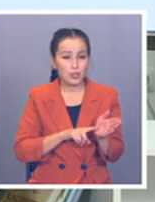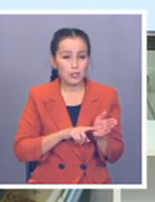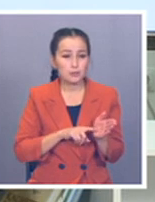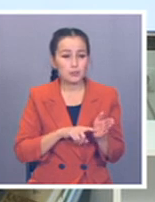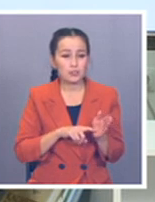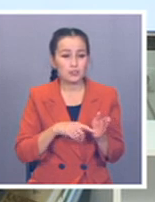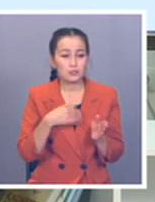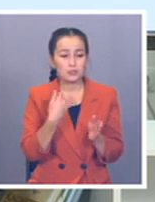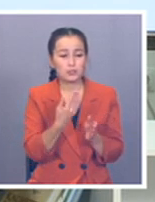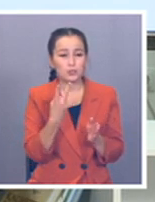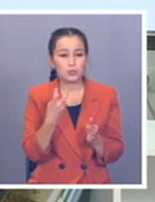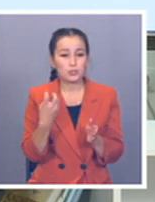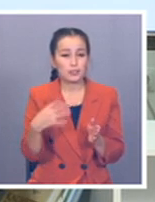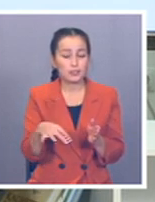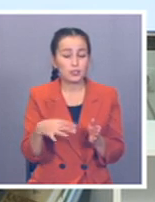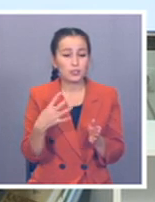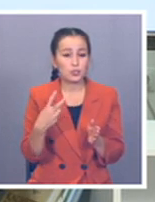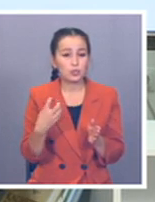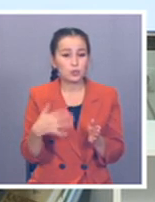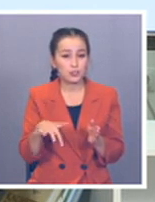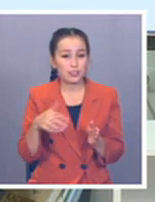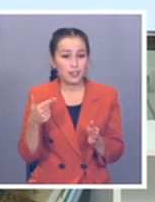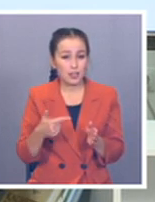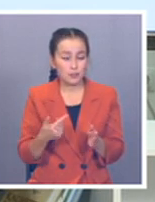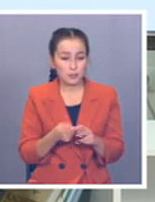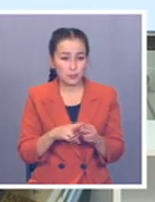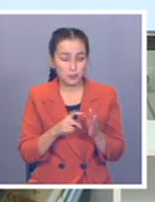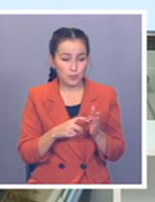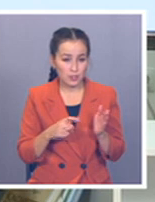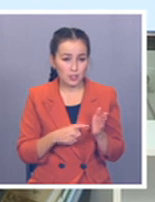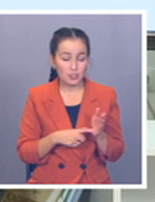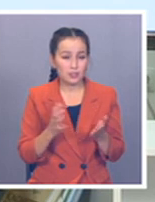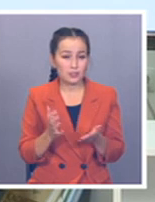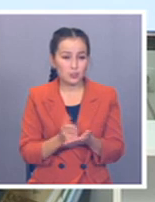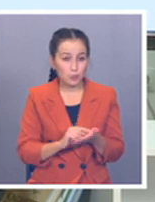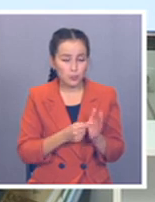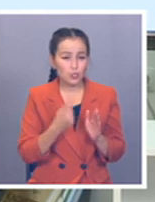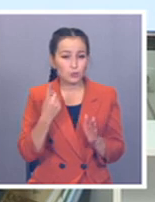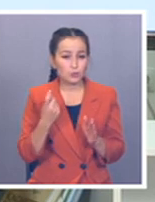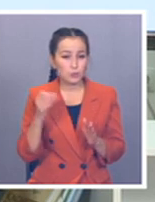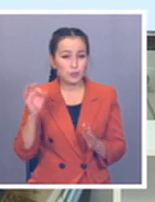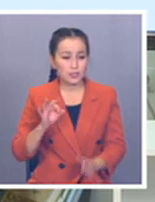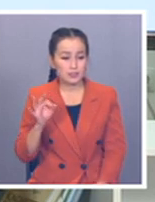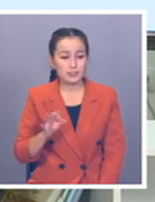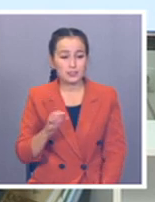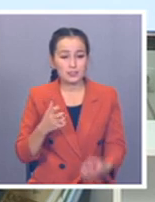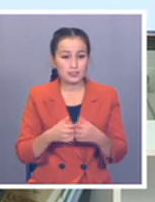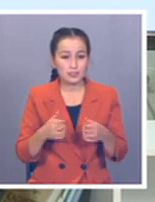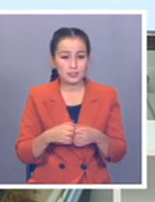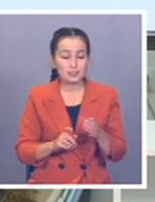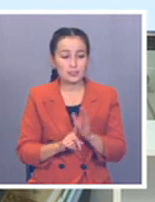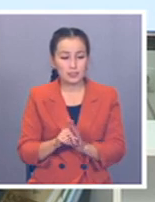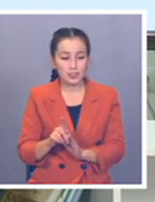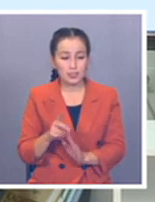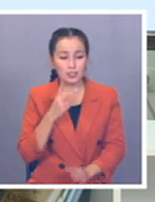ерітіндінің массасына 250 граммға. Сонда 10 бөлінген 250 көбейтілген 100%. Есептеулерді орындай келе